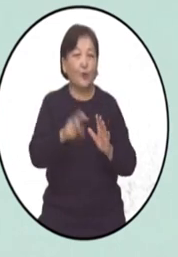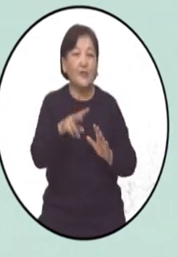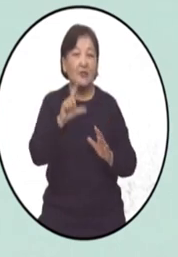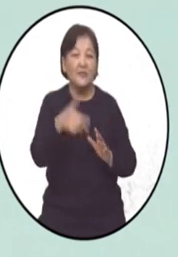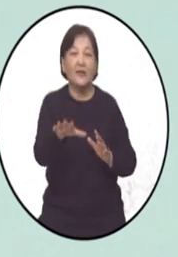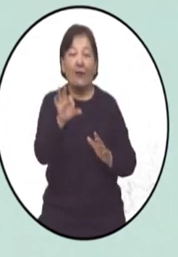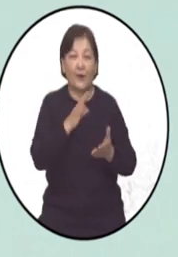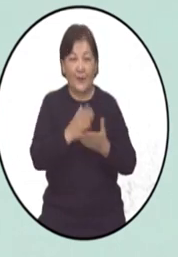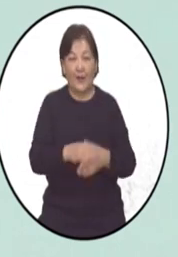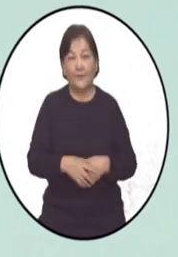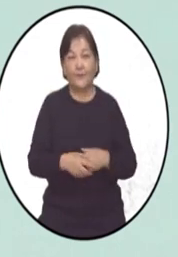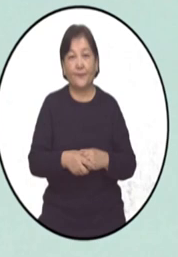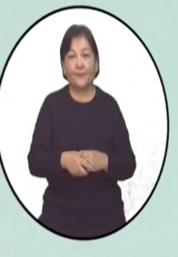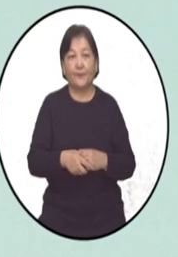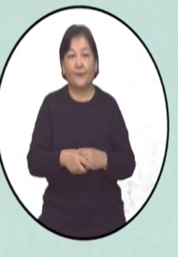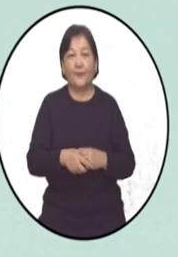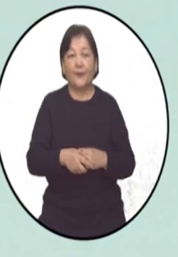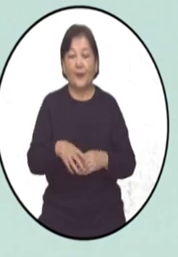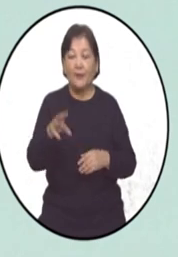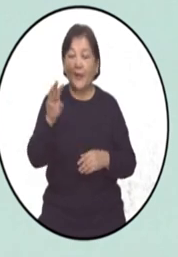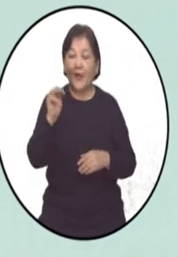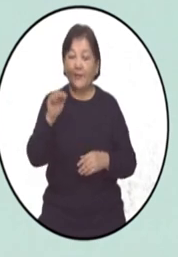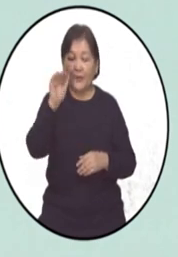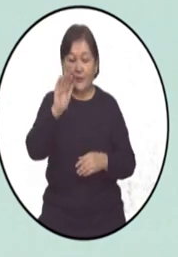нэгээр нэмэгдүүлж байгаа үйлдэл нь байна. За тэгээ M нь бол тэг хүртэл